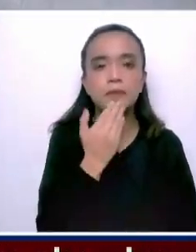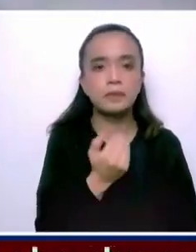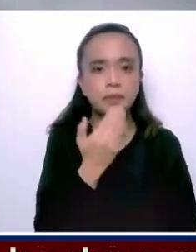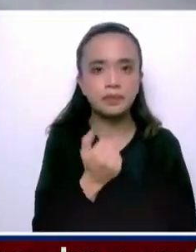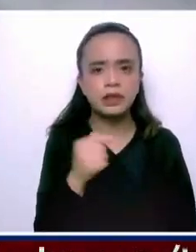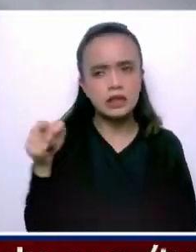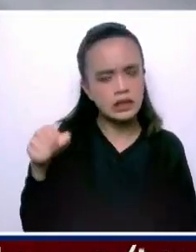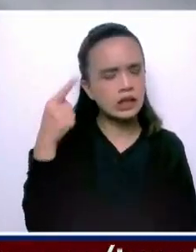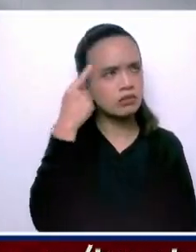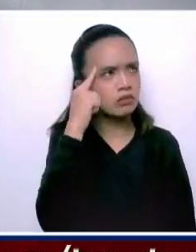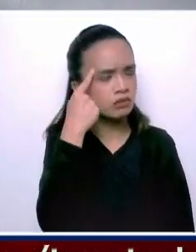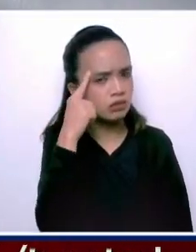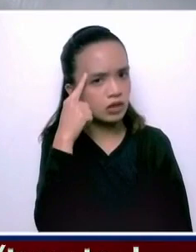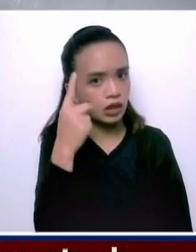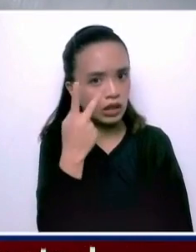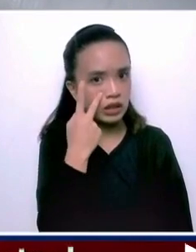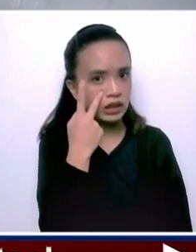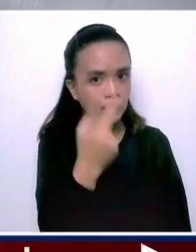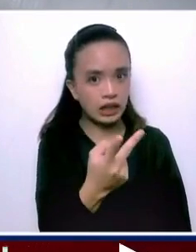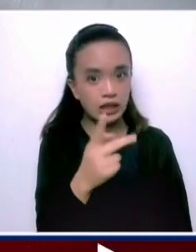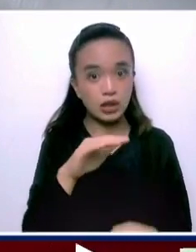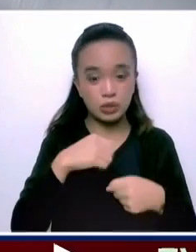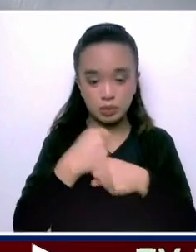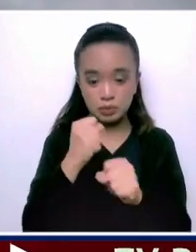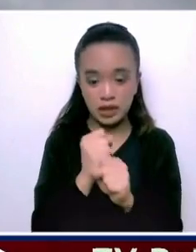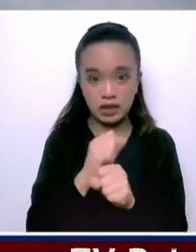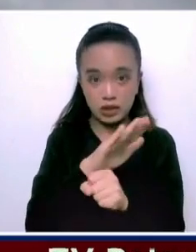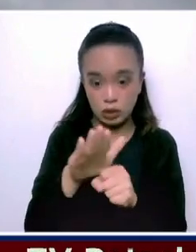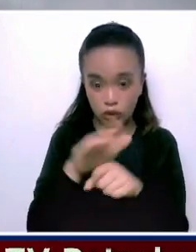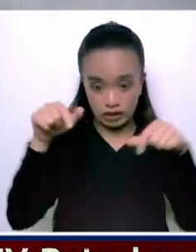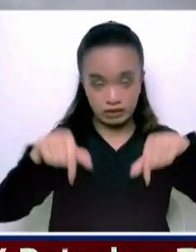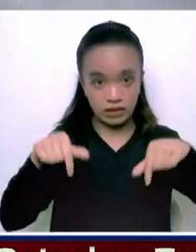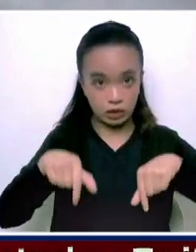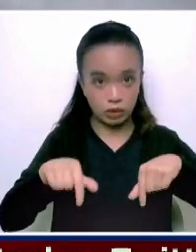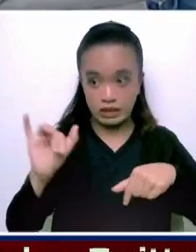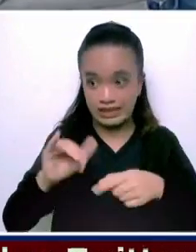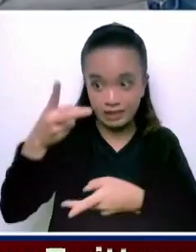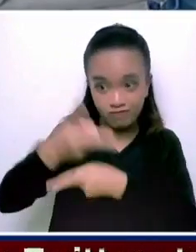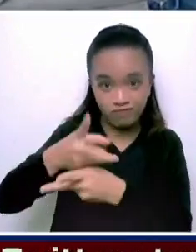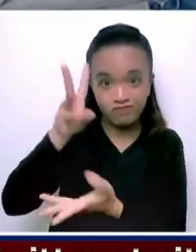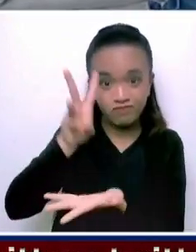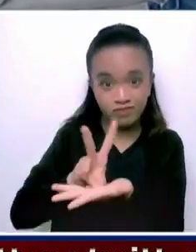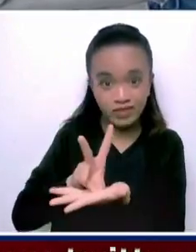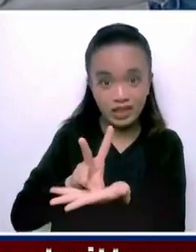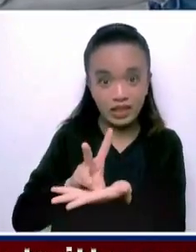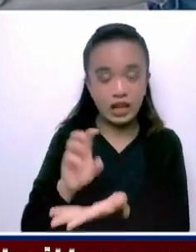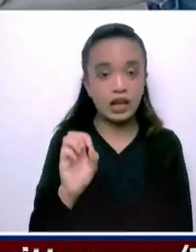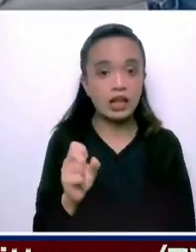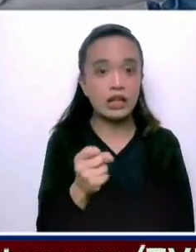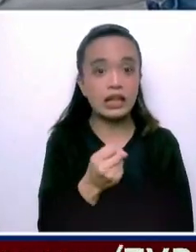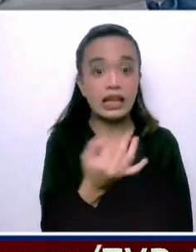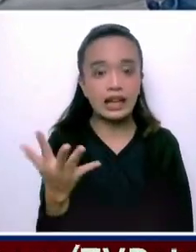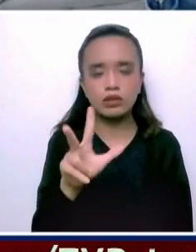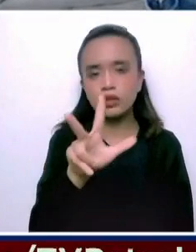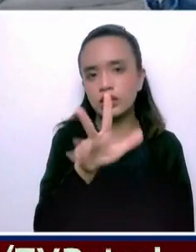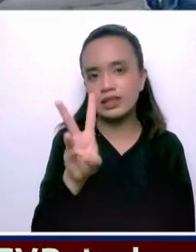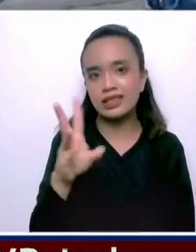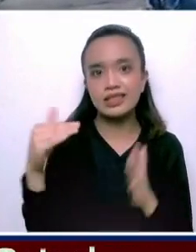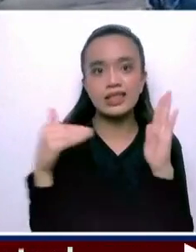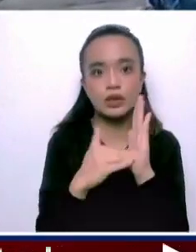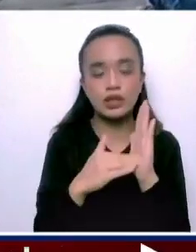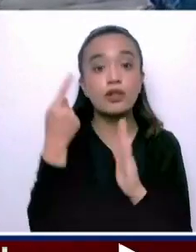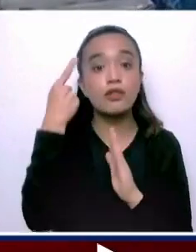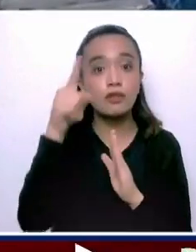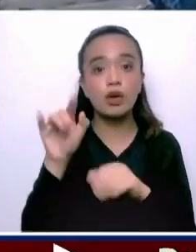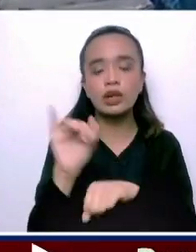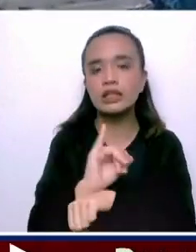nila, ang nakitang locally produced na asukal na nakaimbak din sa bodega na nasa 36,000 bags na nakalaan pa rin sa